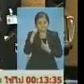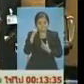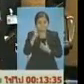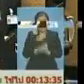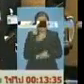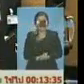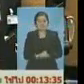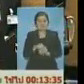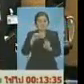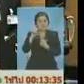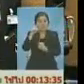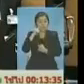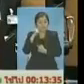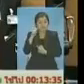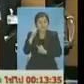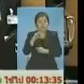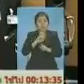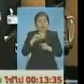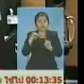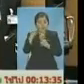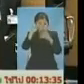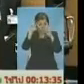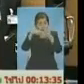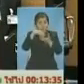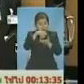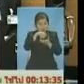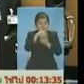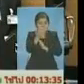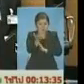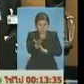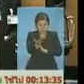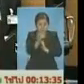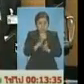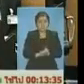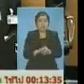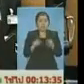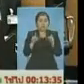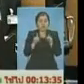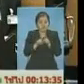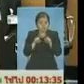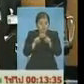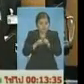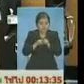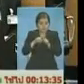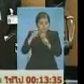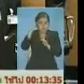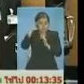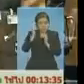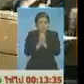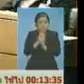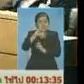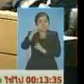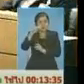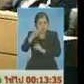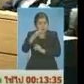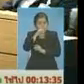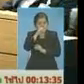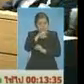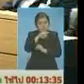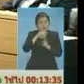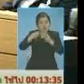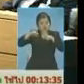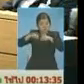ฉพาะประเด็นที่ท่านเสียหาย ท่านประธานครับเมื่อสักครู่เนี่ยคุณเฉลิมบอกว่ามันผิดพลาดที่สัญญามันไม่ได้ผิดพลาดที่สัญญาหรอกครับมันผิดพลาดที่มติคณะรั